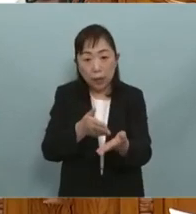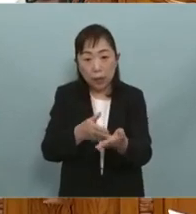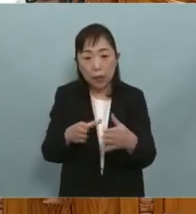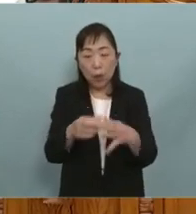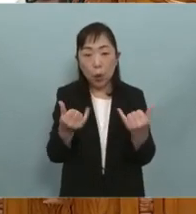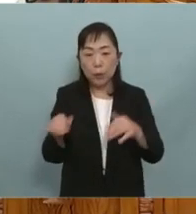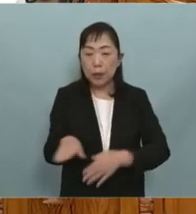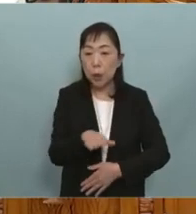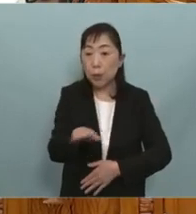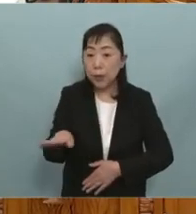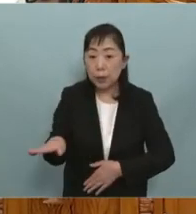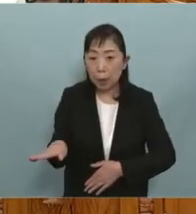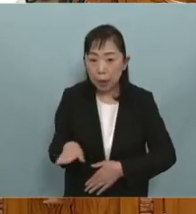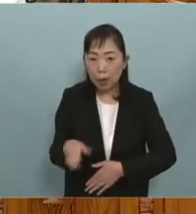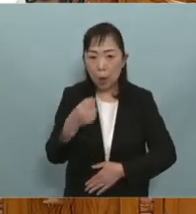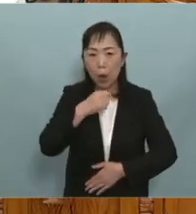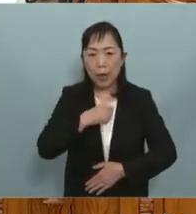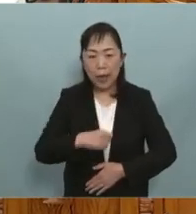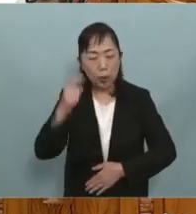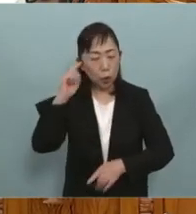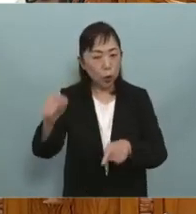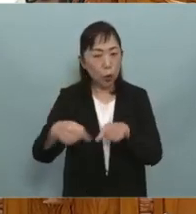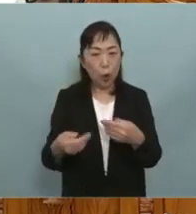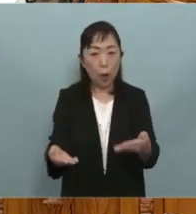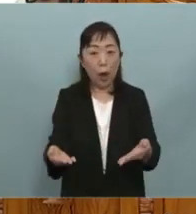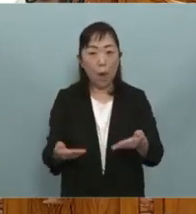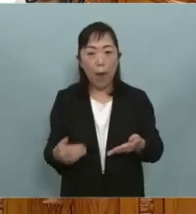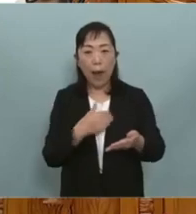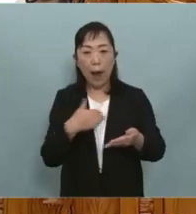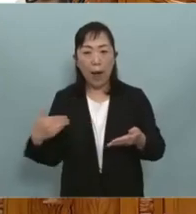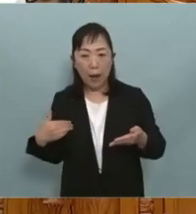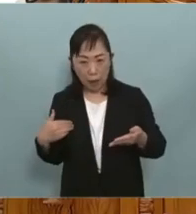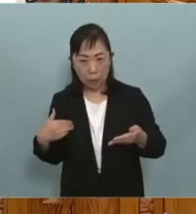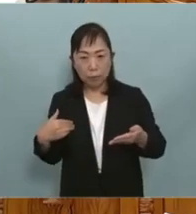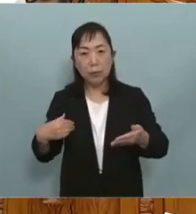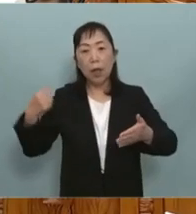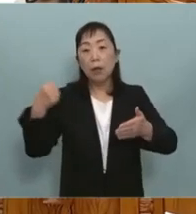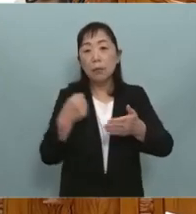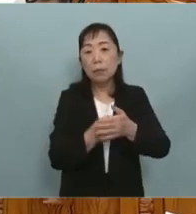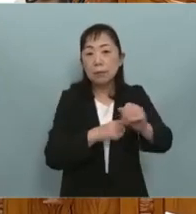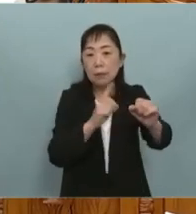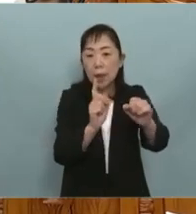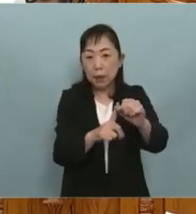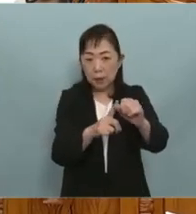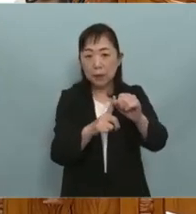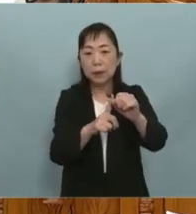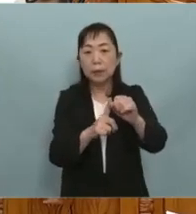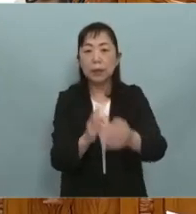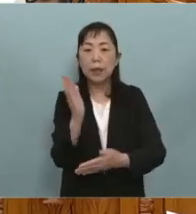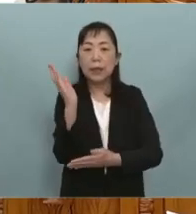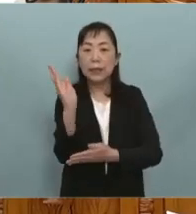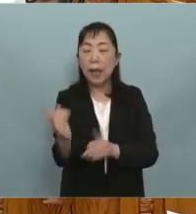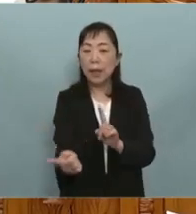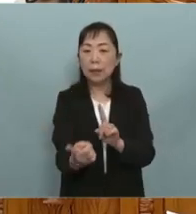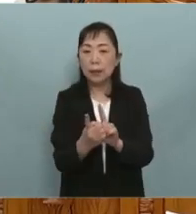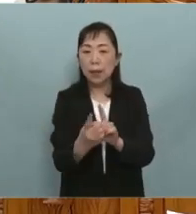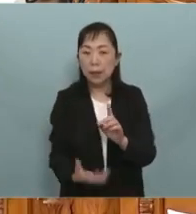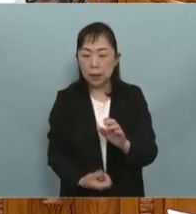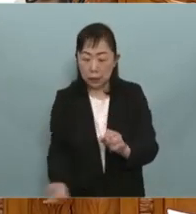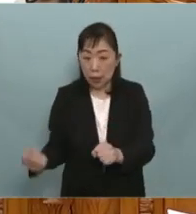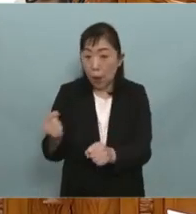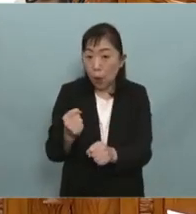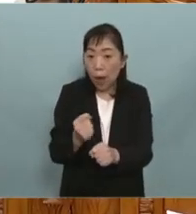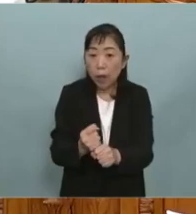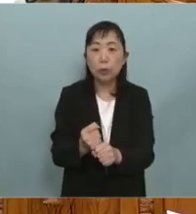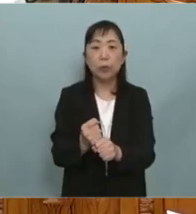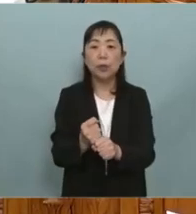の様納と共を得られる政治を実践することにより政治に対する信頼を